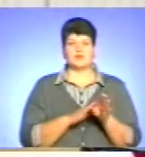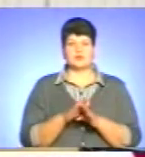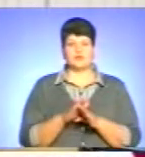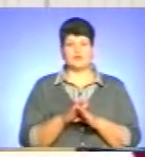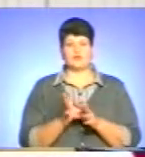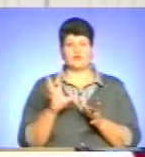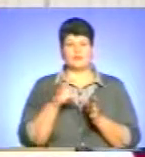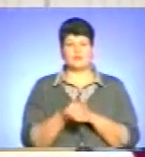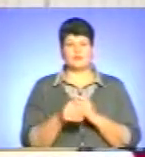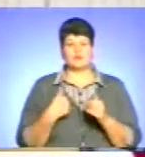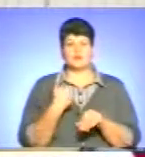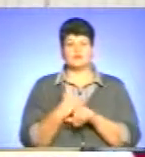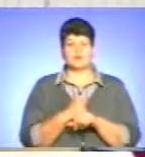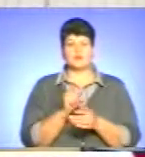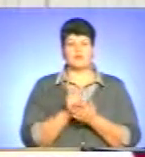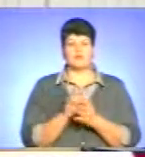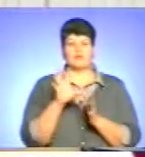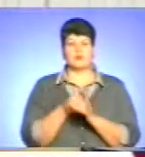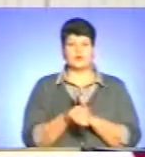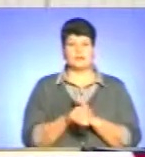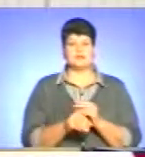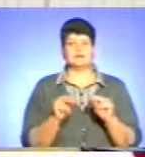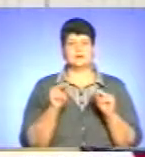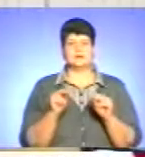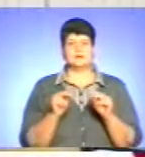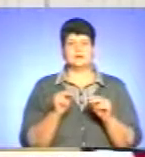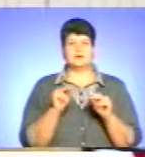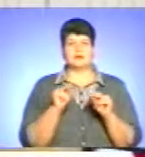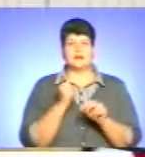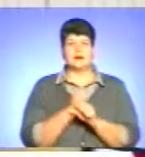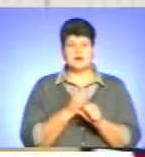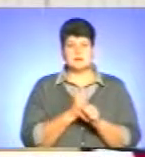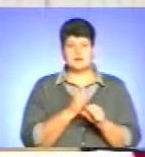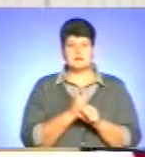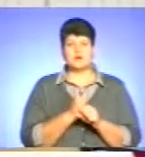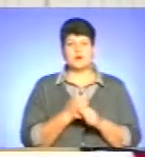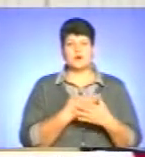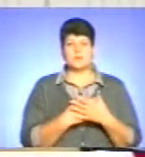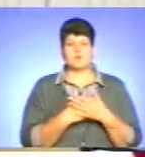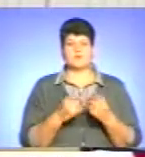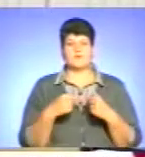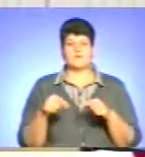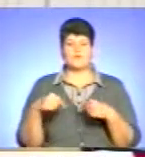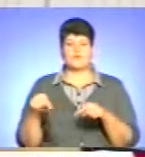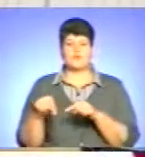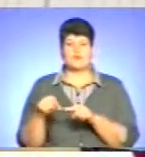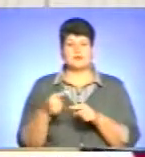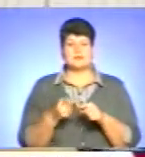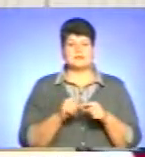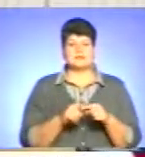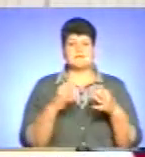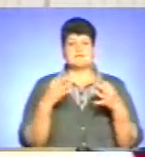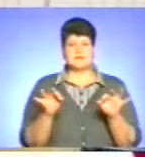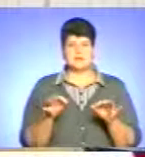Мої основні обов'язки входять легалізація громадських формувань. Це забезпечує вільне